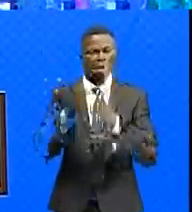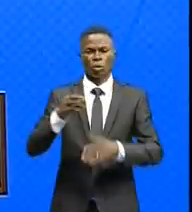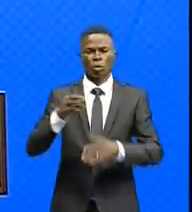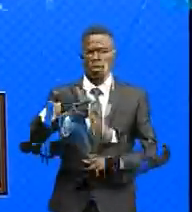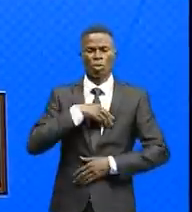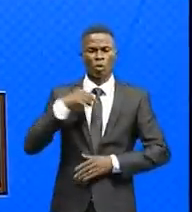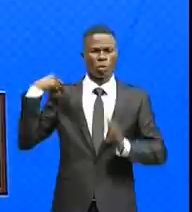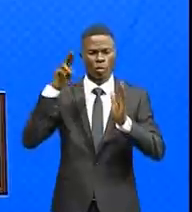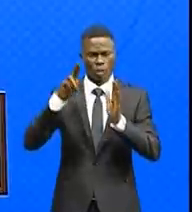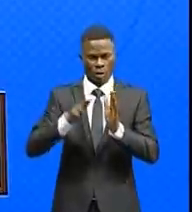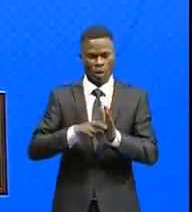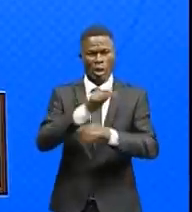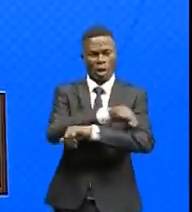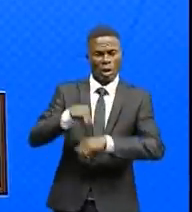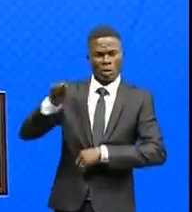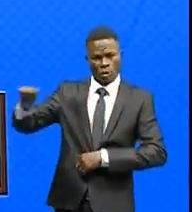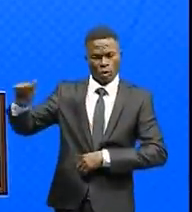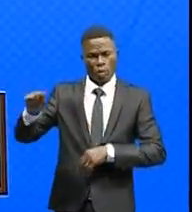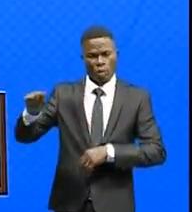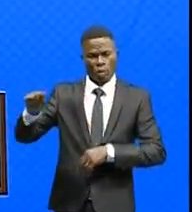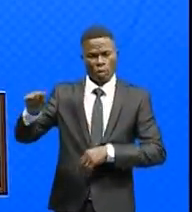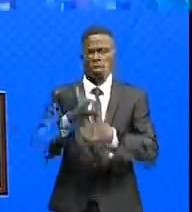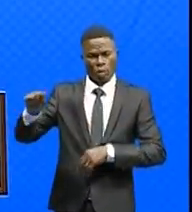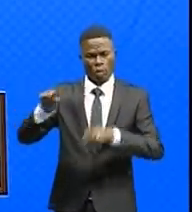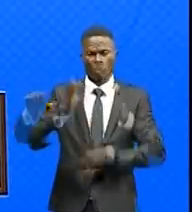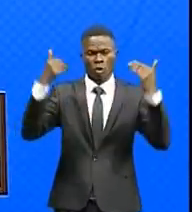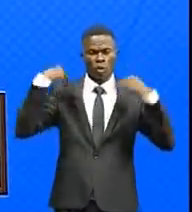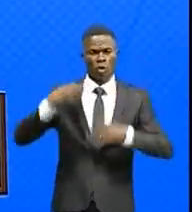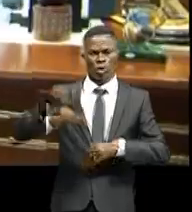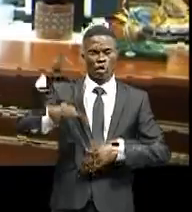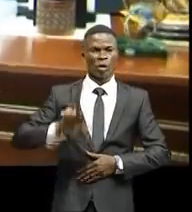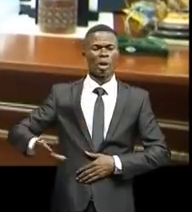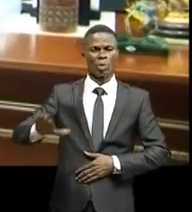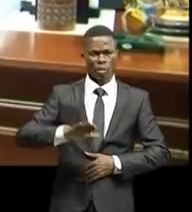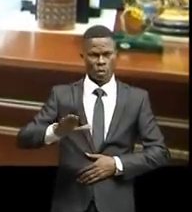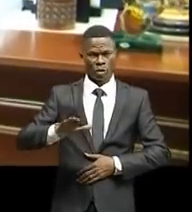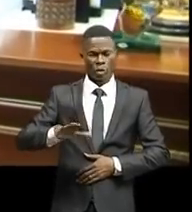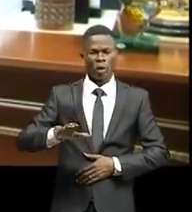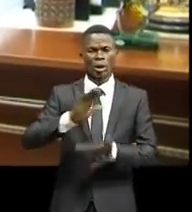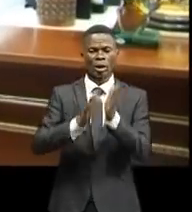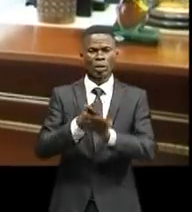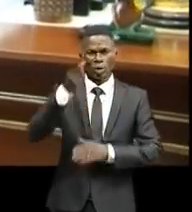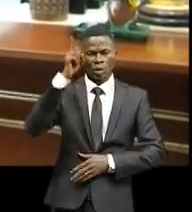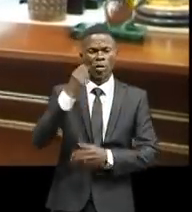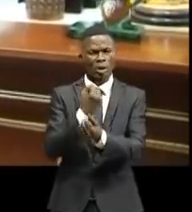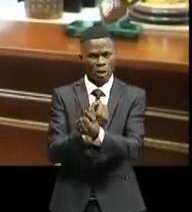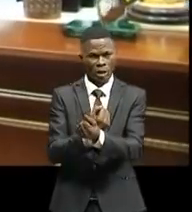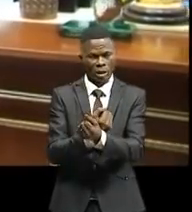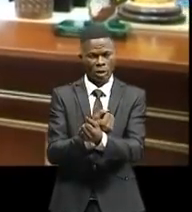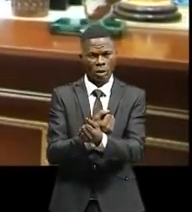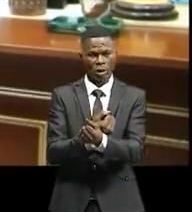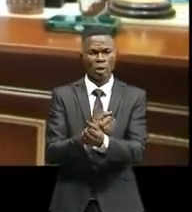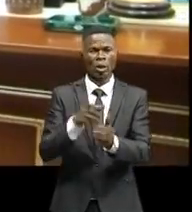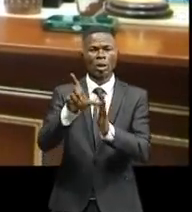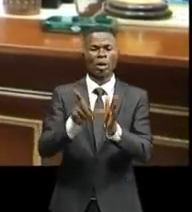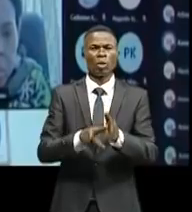gouvernement, ceux de son cabinet, ainsi que tous les hauts cadres de la République, à être le premier à respecter le code